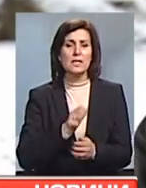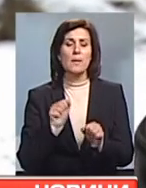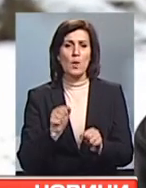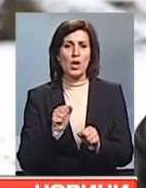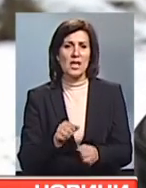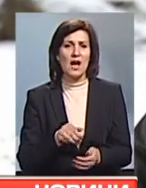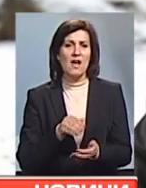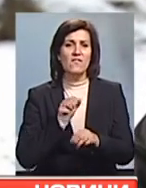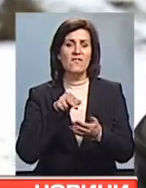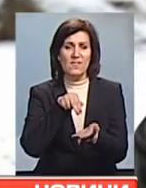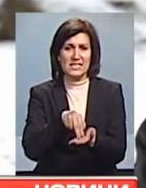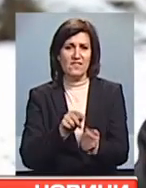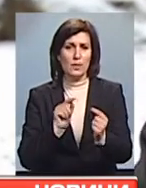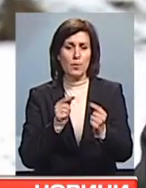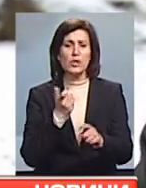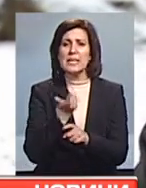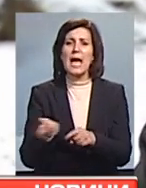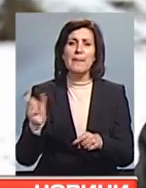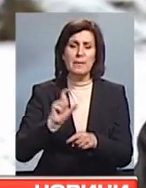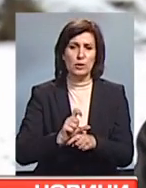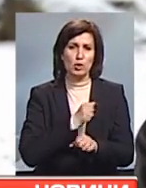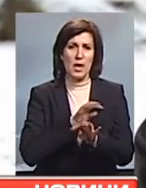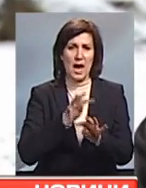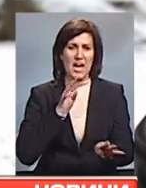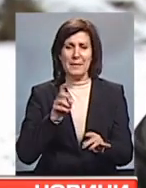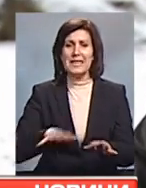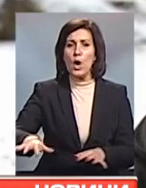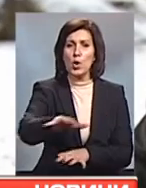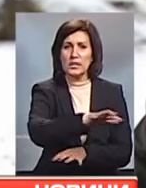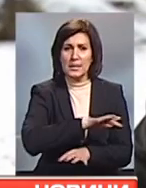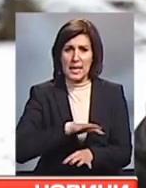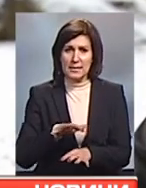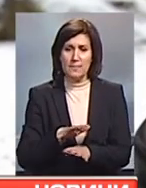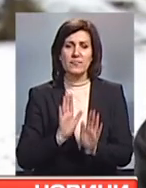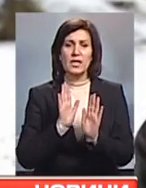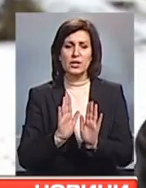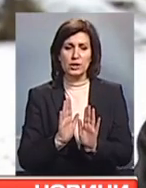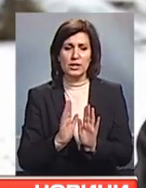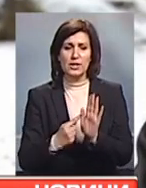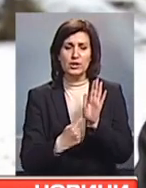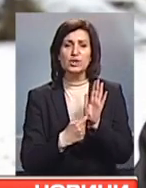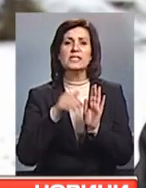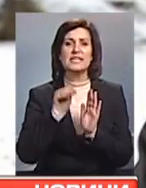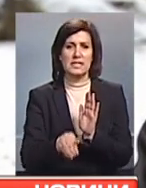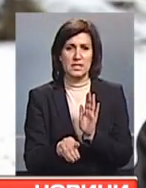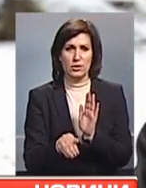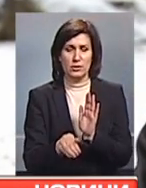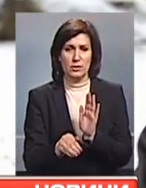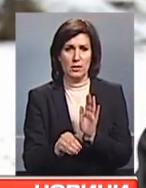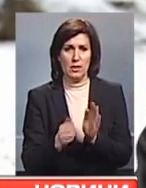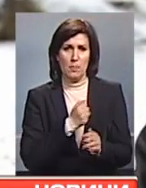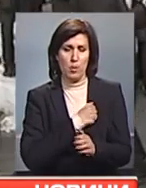могла виставити проти найбільшої армії на континенті лише 6 000